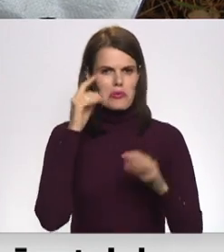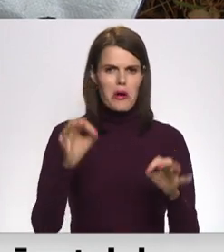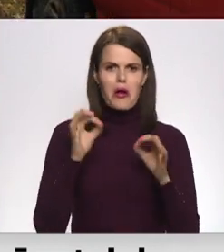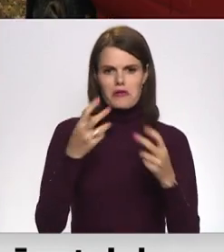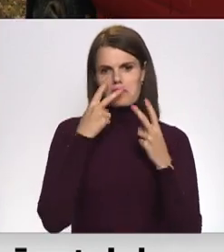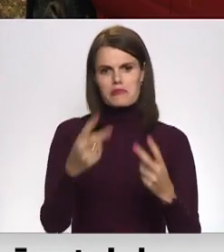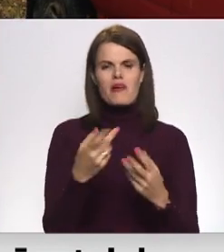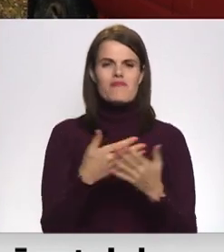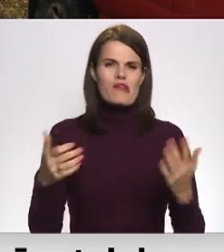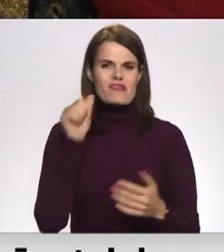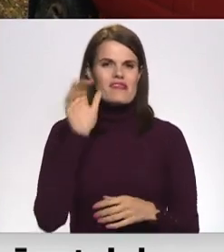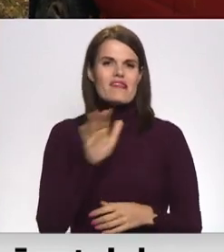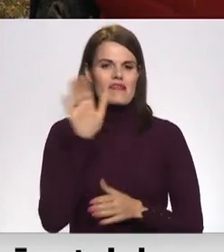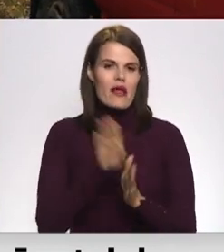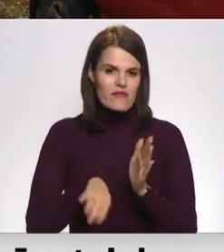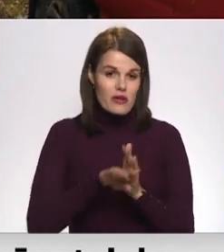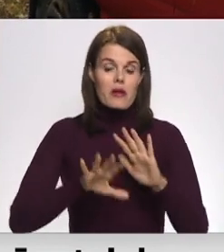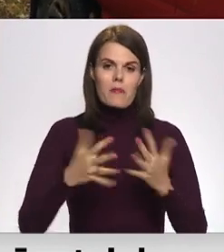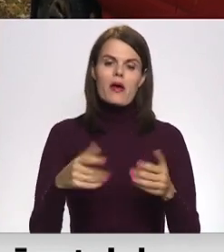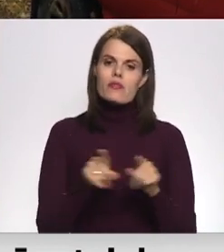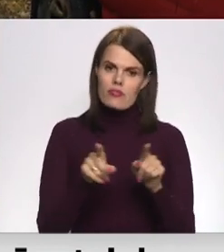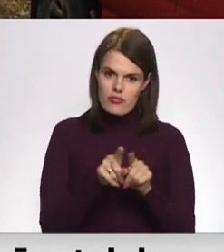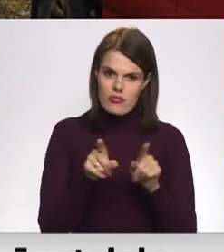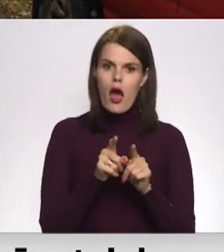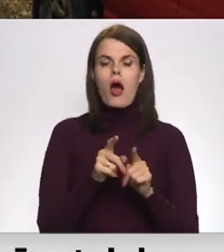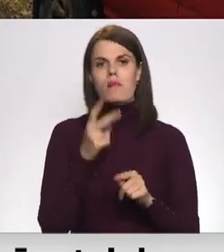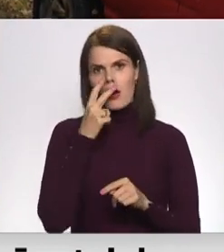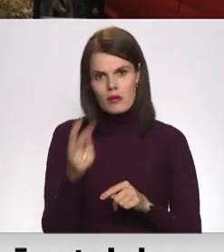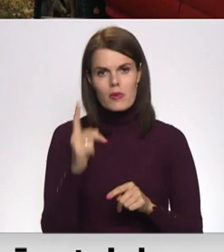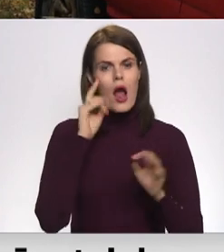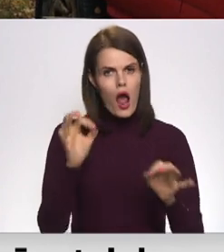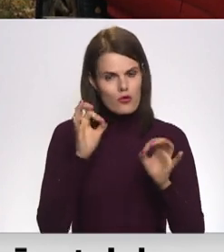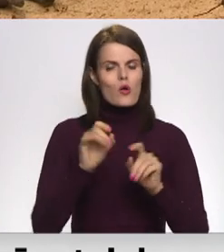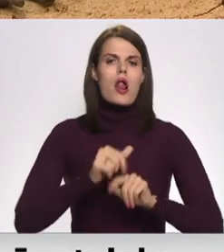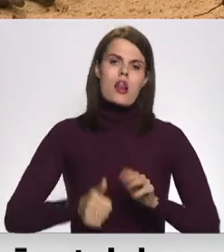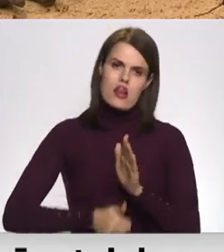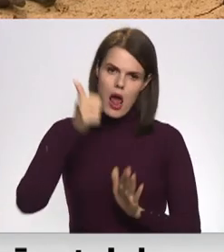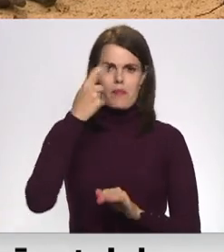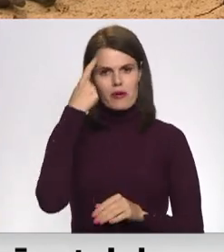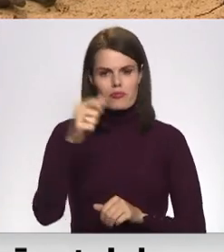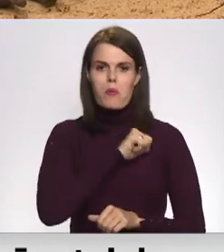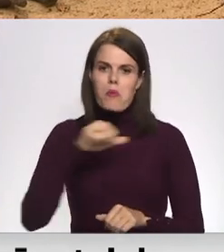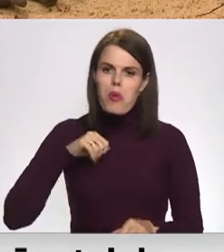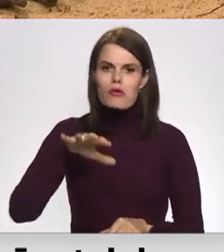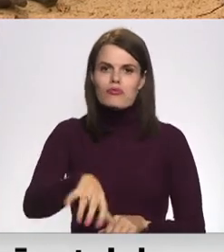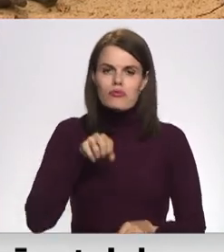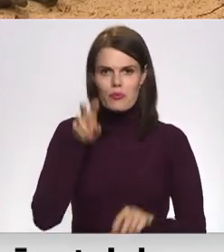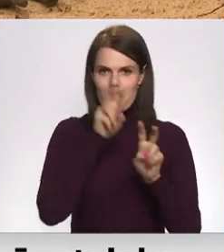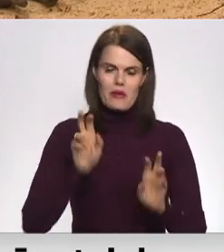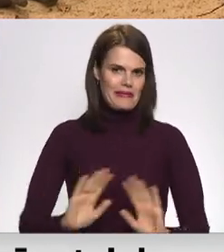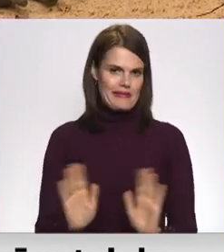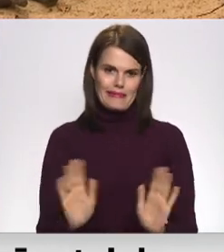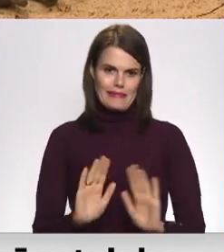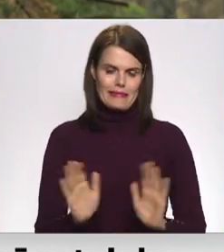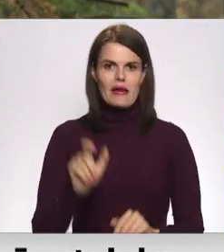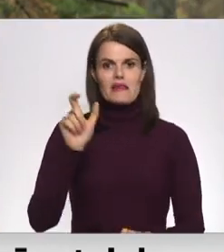arī dažādi sadzīves priekšmeti, bet pat ja tā, atmīnētāji aicina vienmēr ziņot un pašiem nepārbaudīt savu nejaušo atradumu.